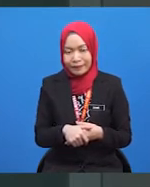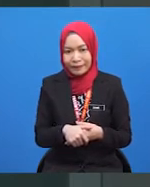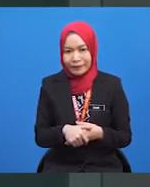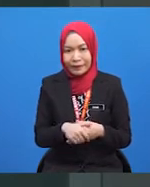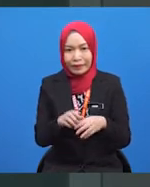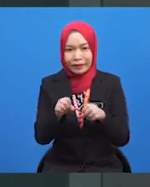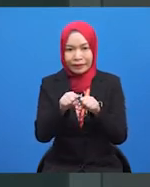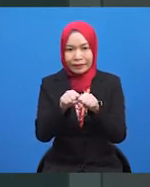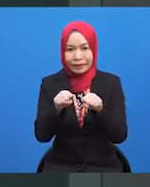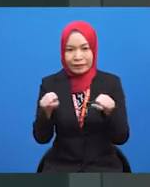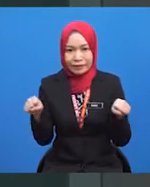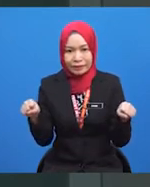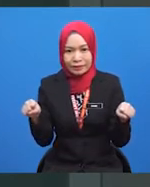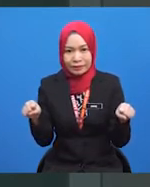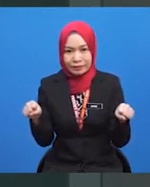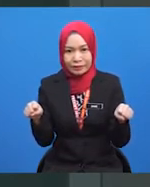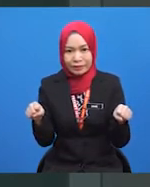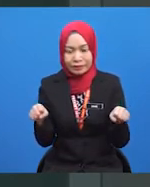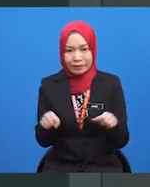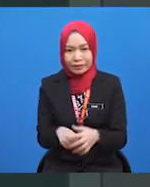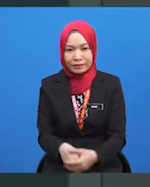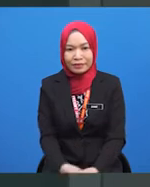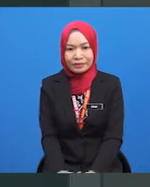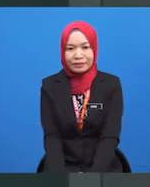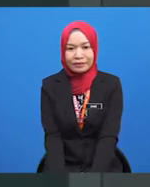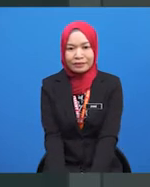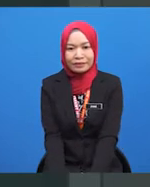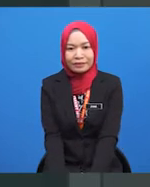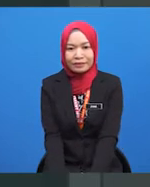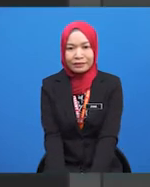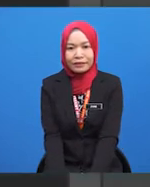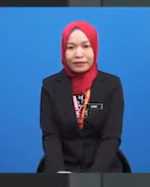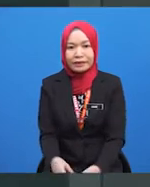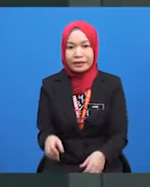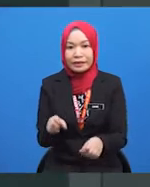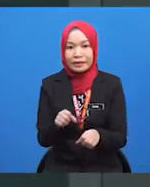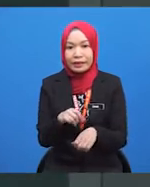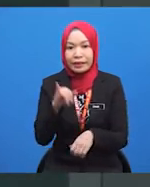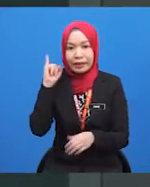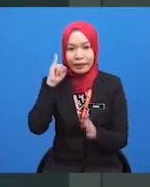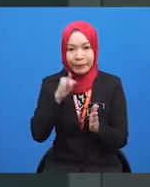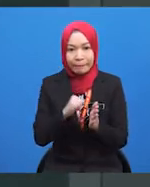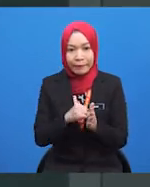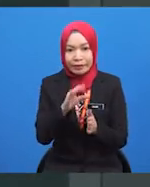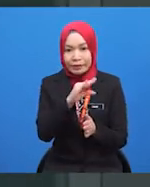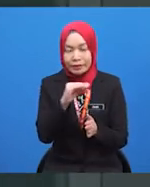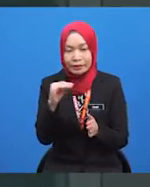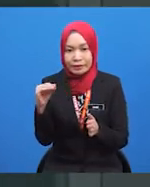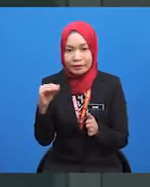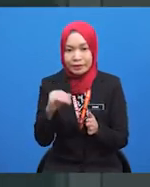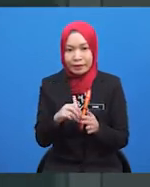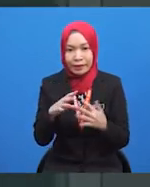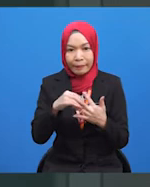size A4, kemudian pilih Image dan